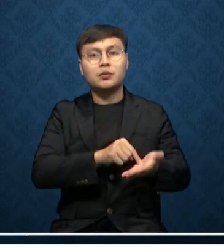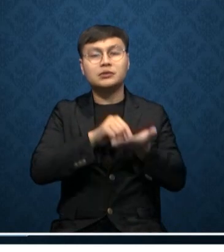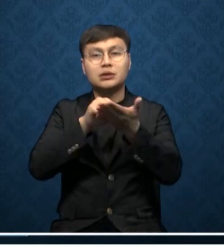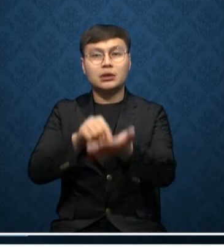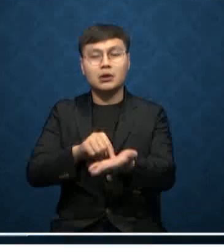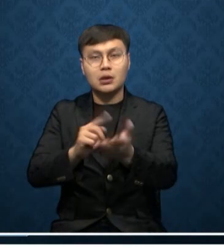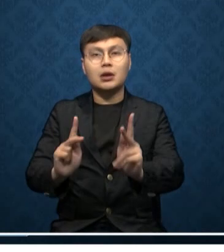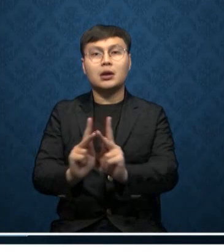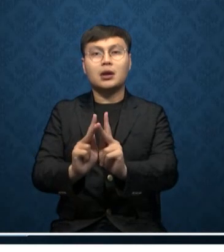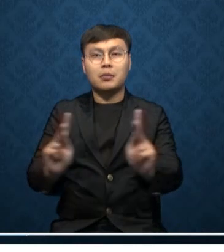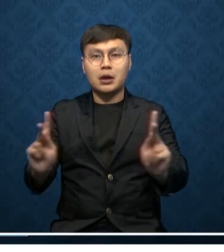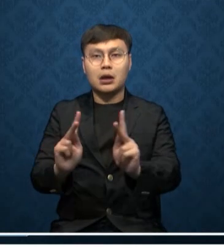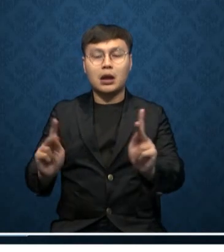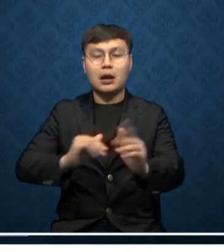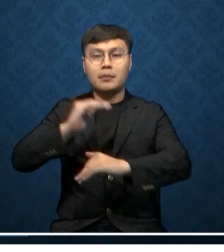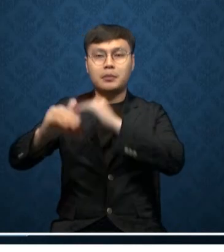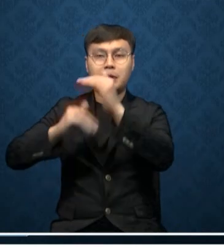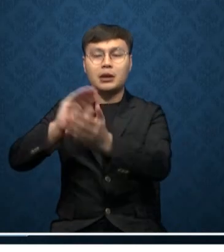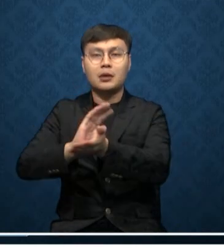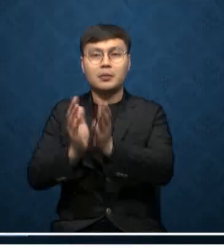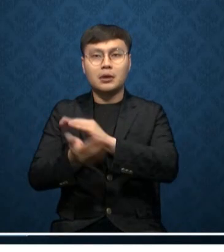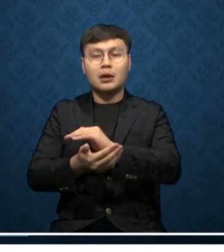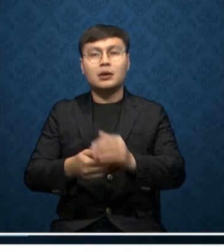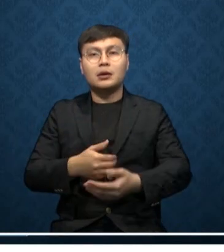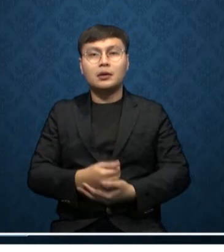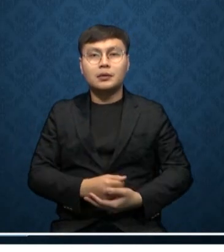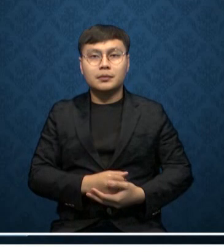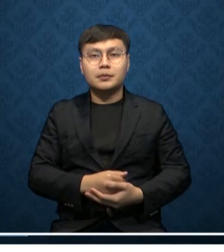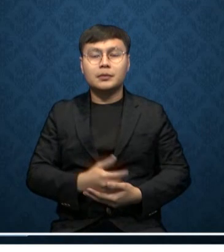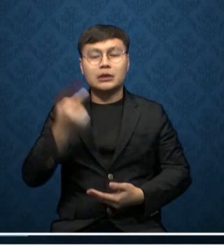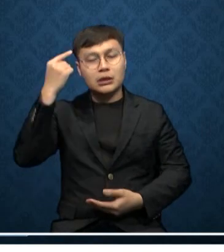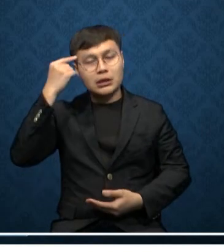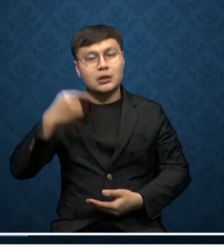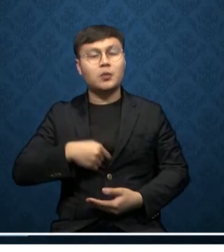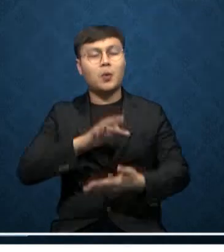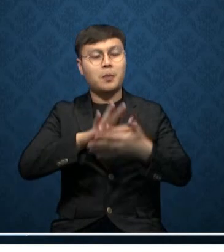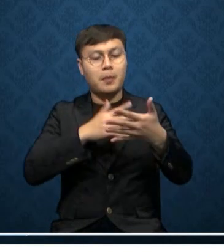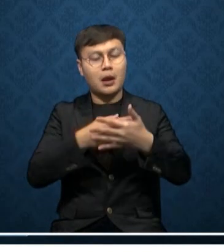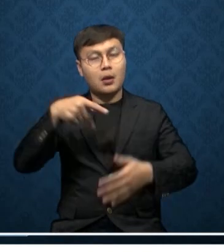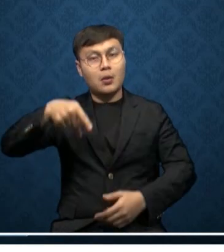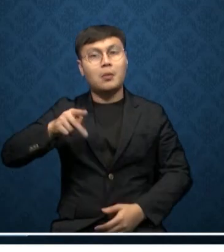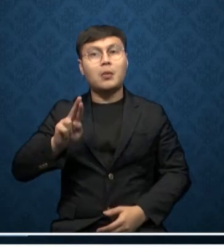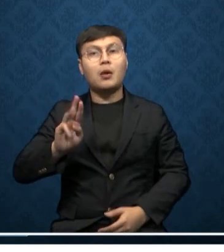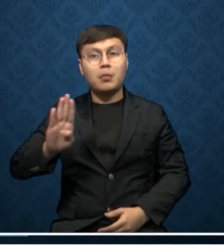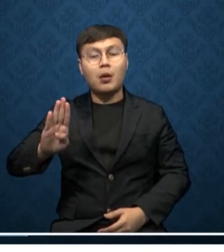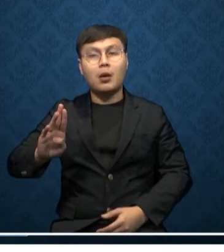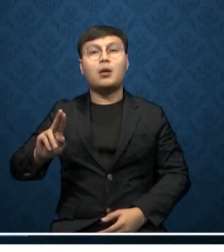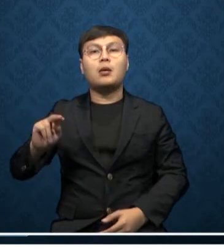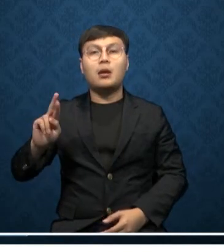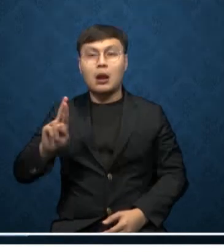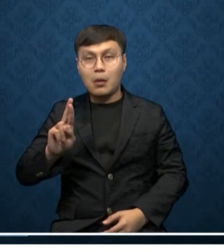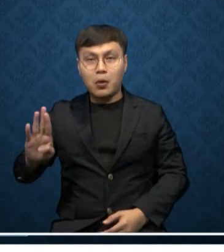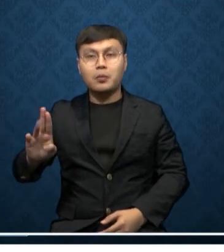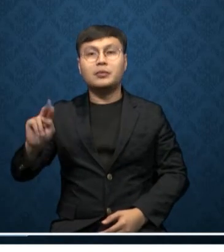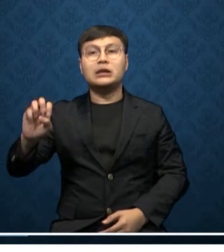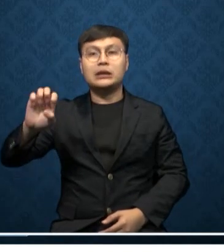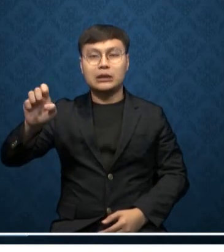ในกรรมการปฏิรูปประเทศบอกว่าเราควรจะมีพรบระบบนิติวิทยาศาสตร์แห่งชาติขึ้นมา